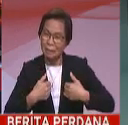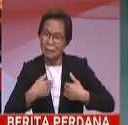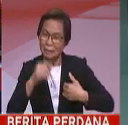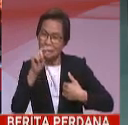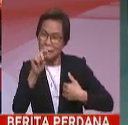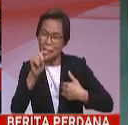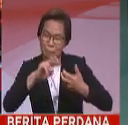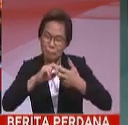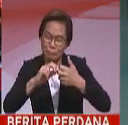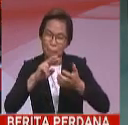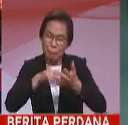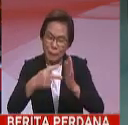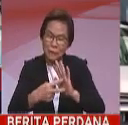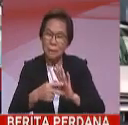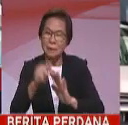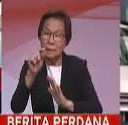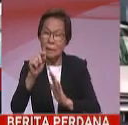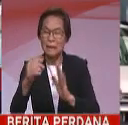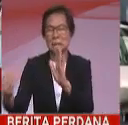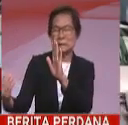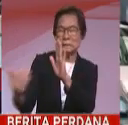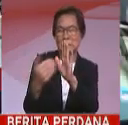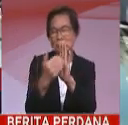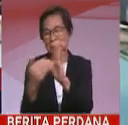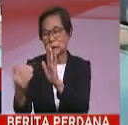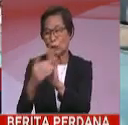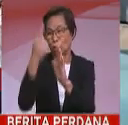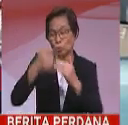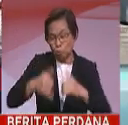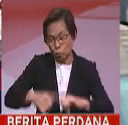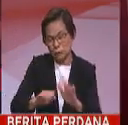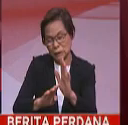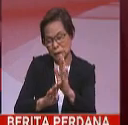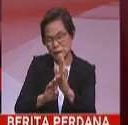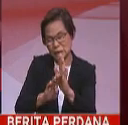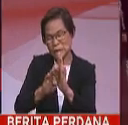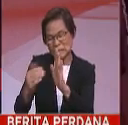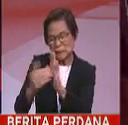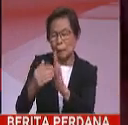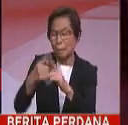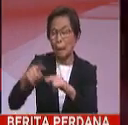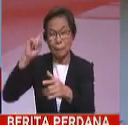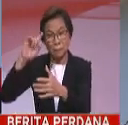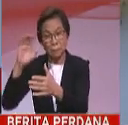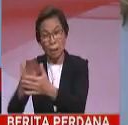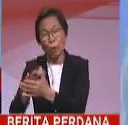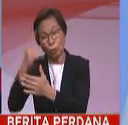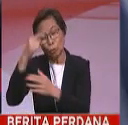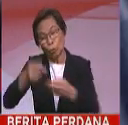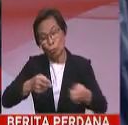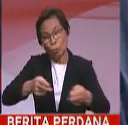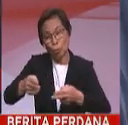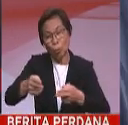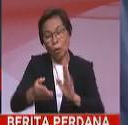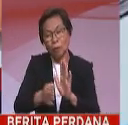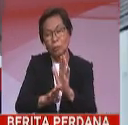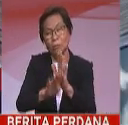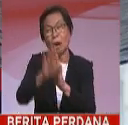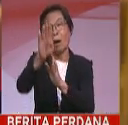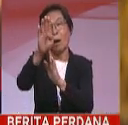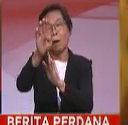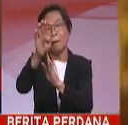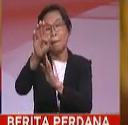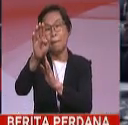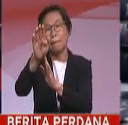maksudnya perintangan untuk meneruskan kenaikan, tetapi berjaya juga untuk meneruskan kenaikan kepada